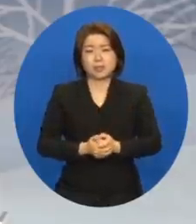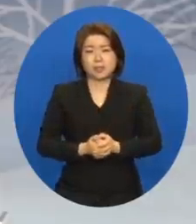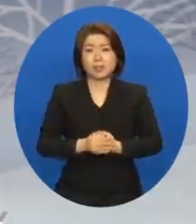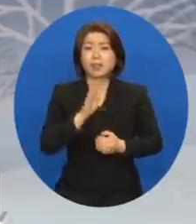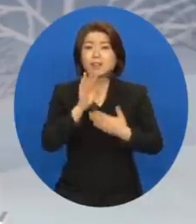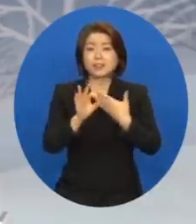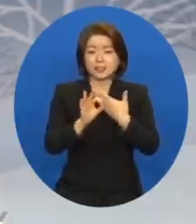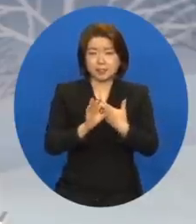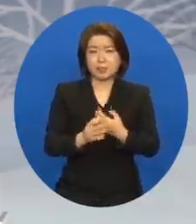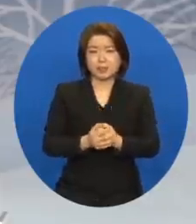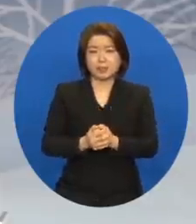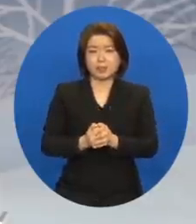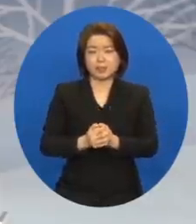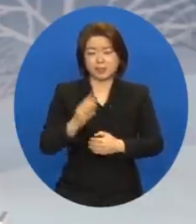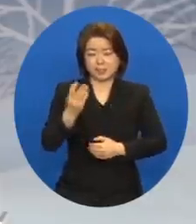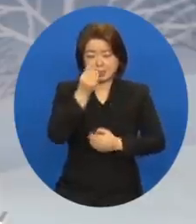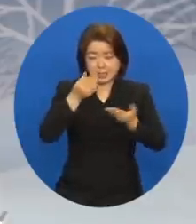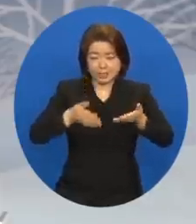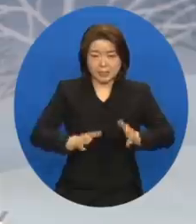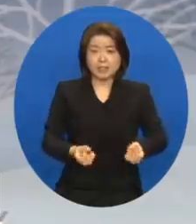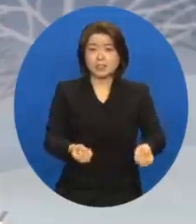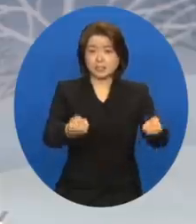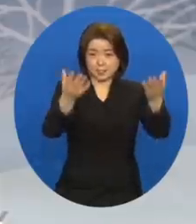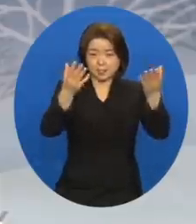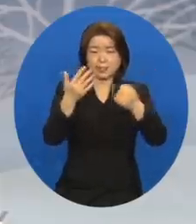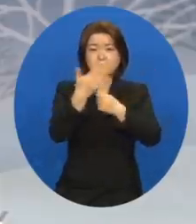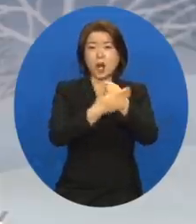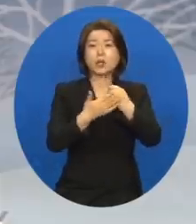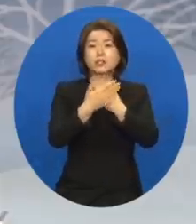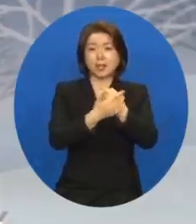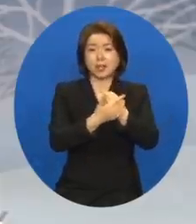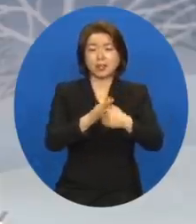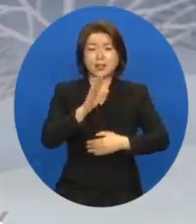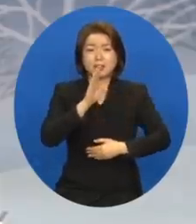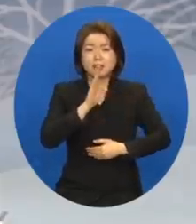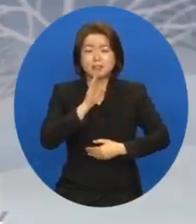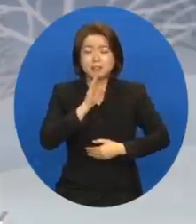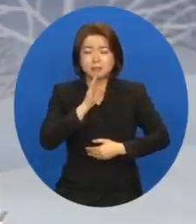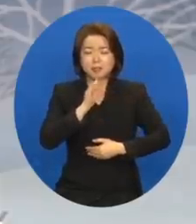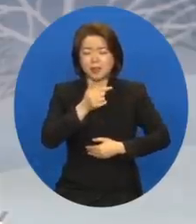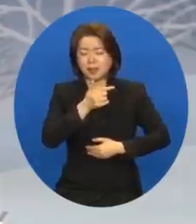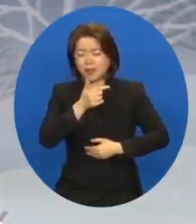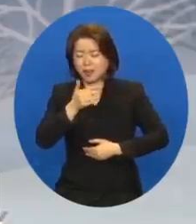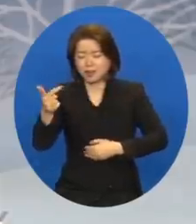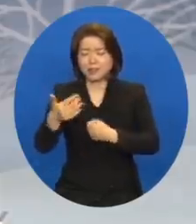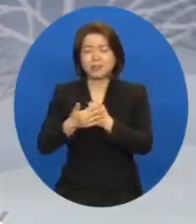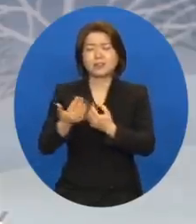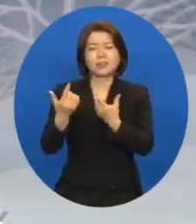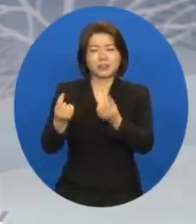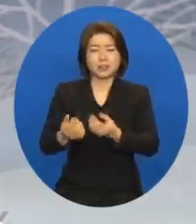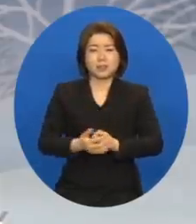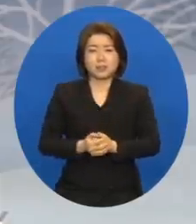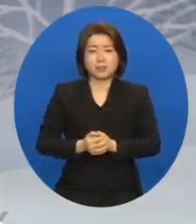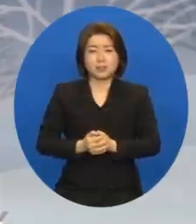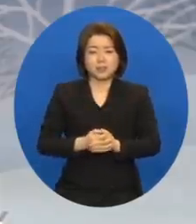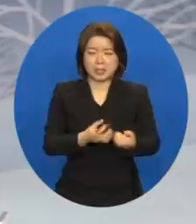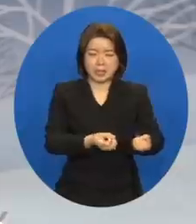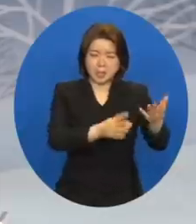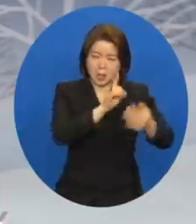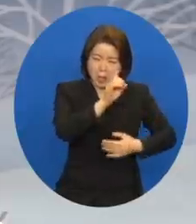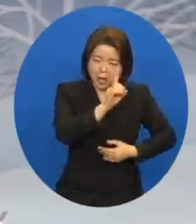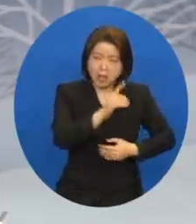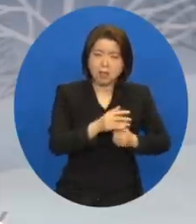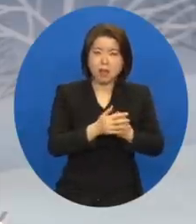그렇다면 성탄절의 은혜는 정말 말할 수 없는 은혜입니다. 그저 절기에 한